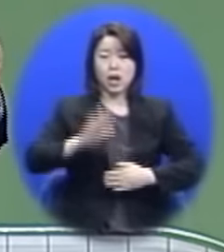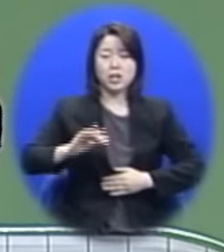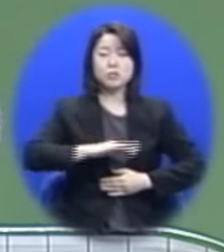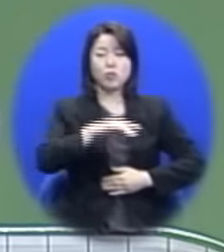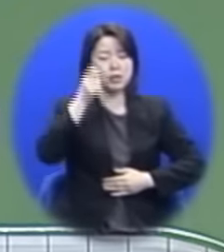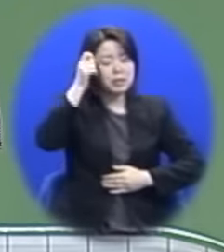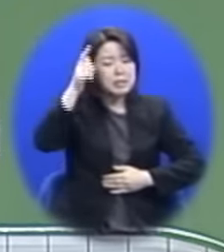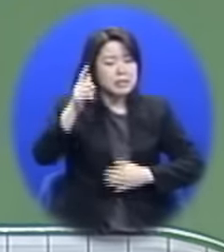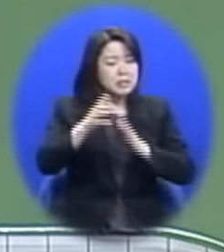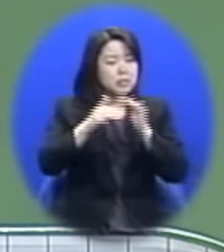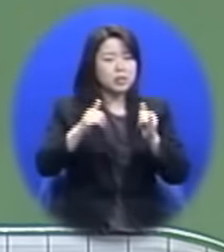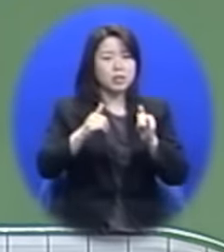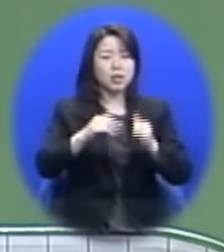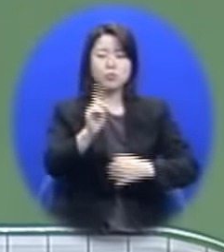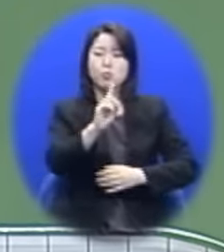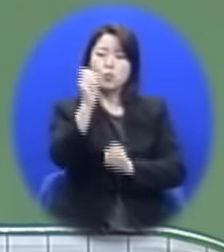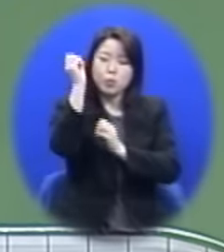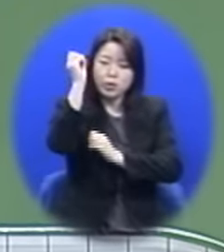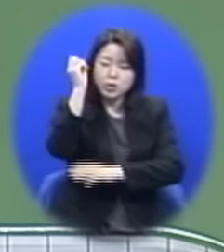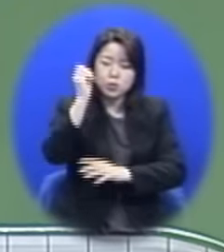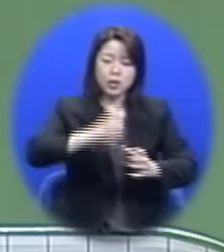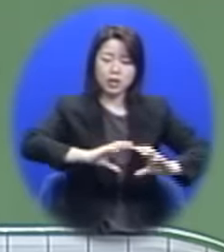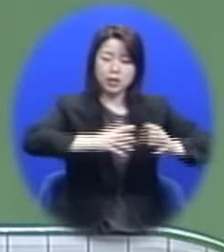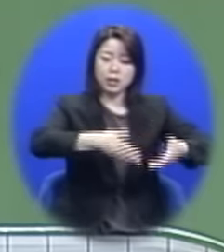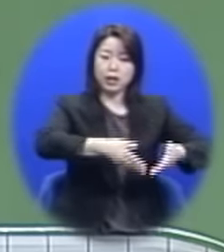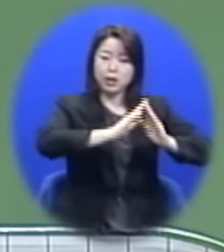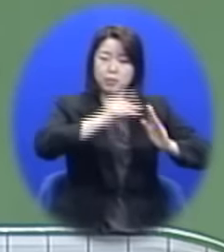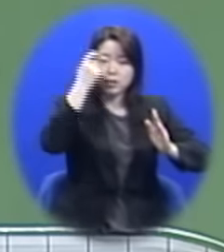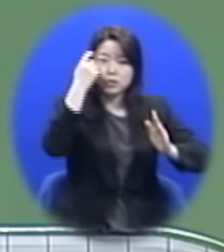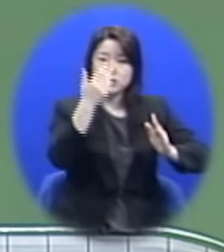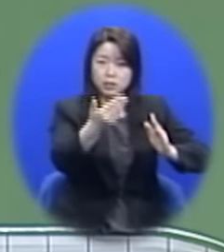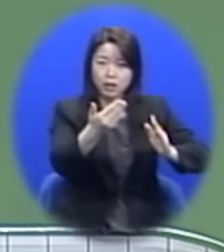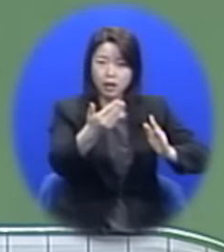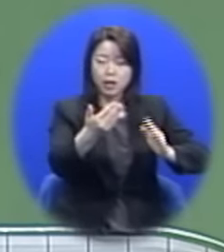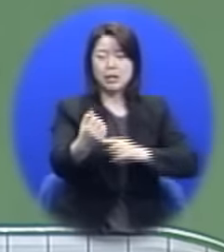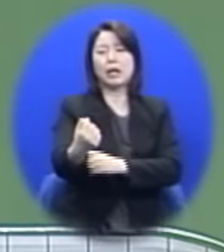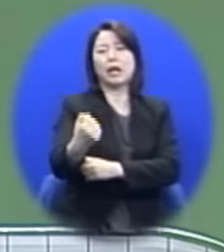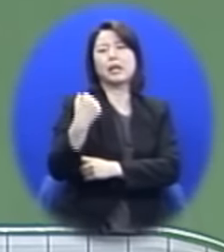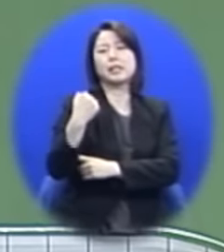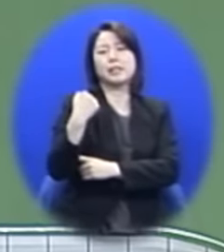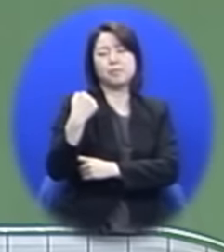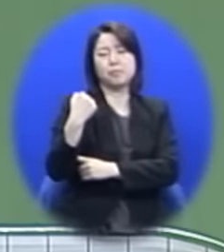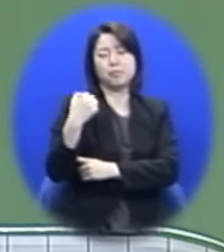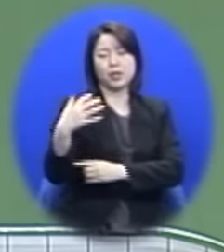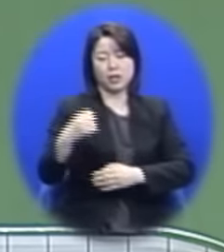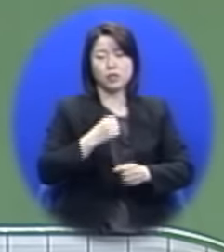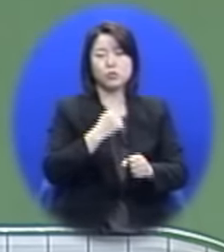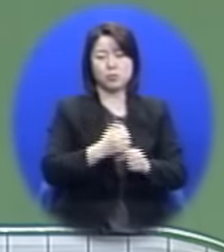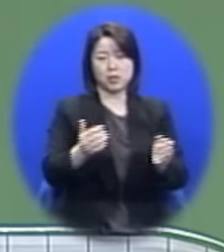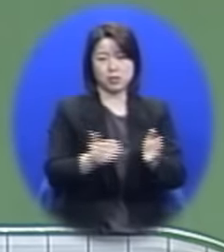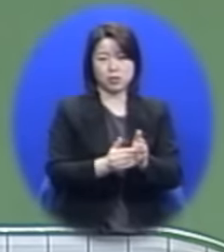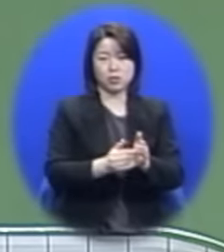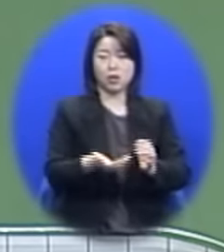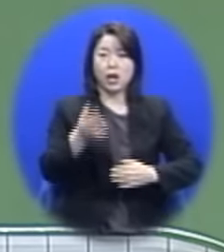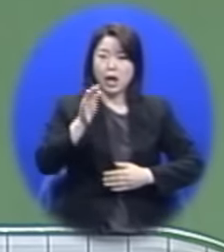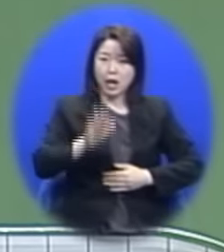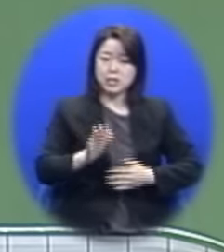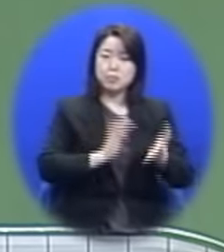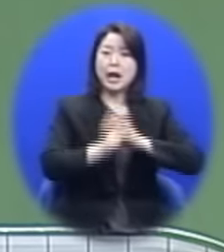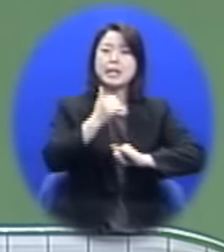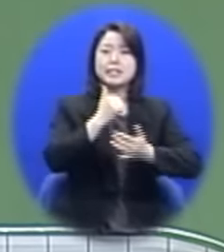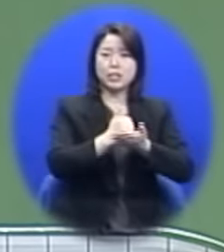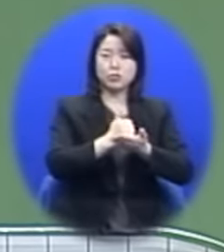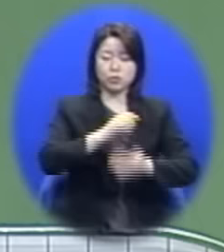무엇에 기초해서 이런 제국을 이루어냈는가? 무력이다. 그러나 예수만이 자신의